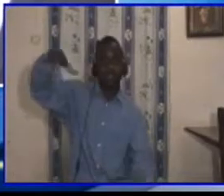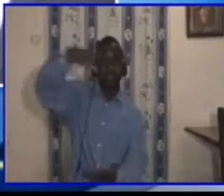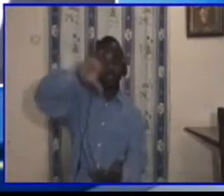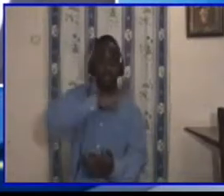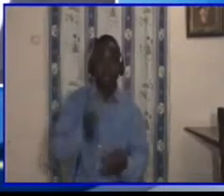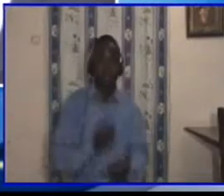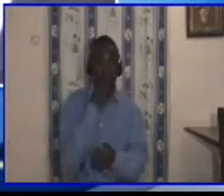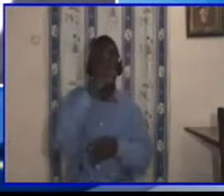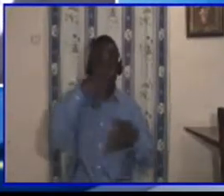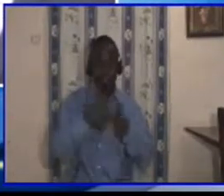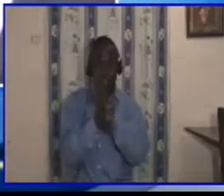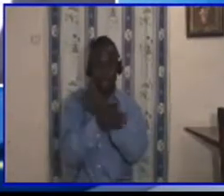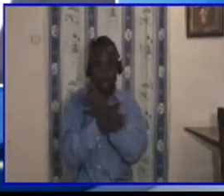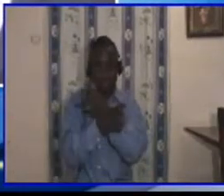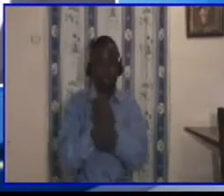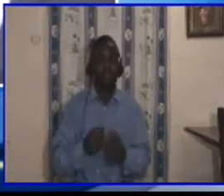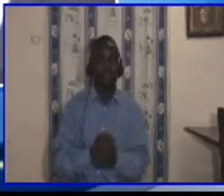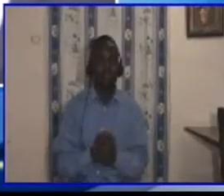io vivo e in germania